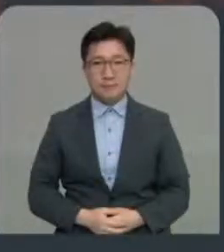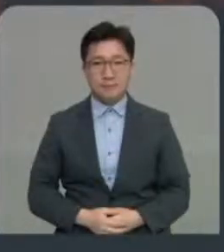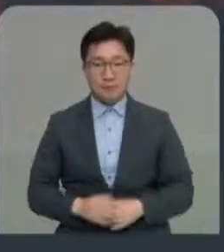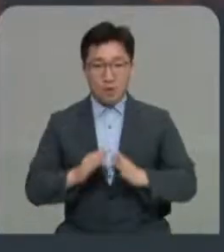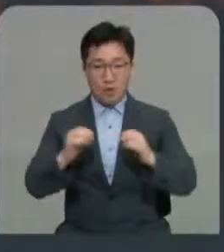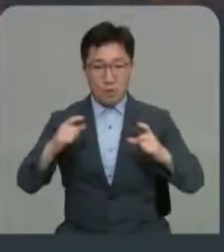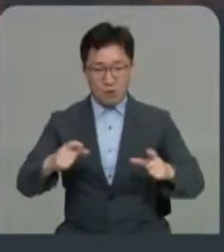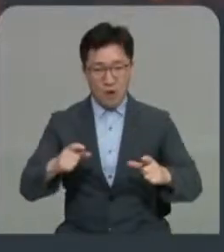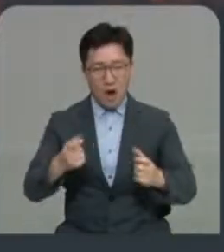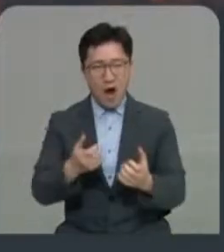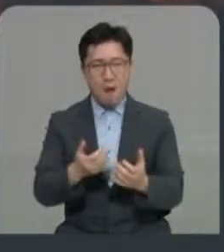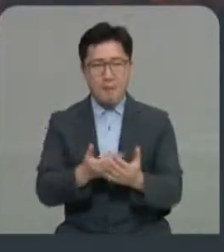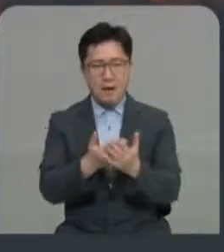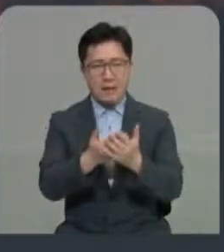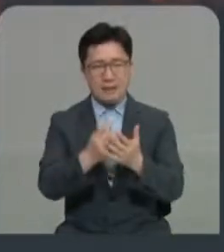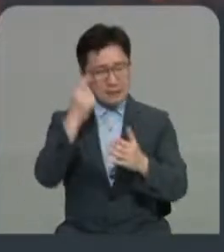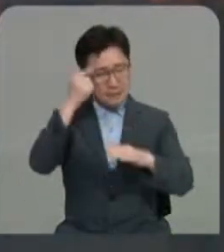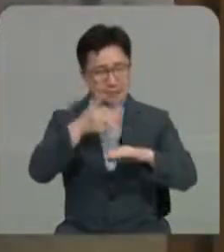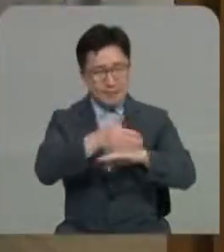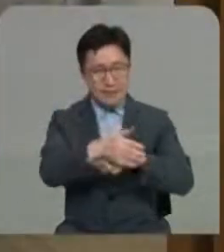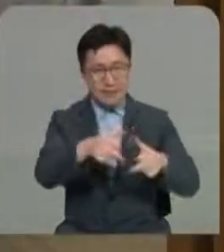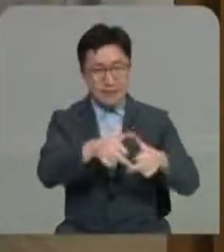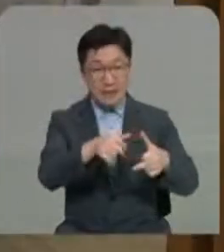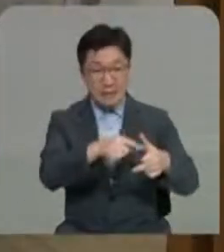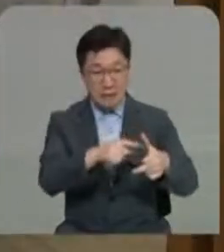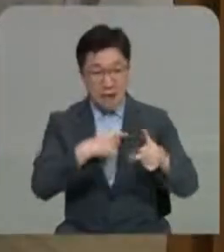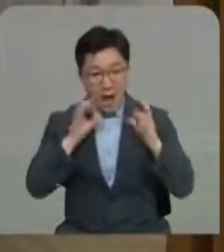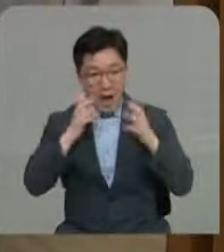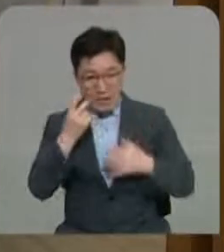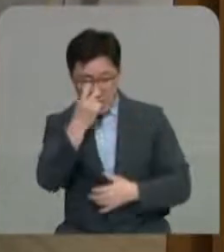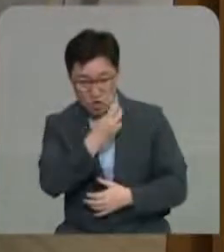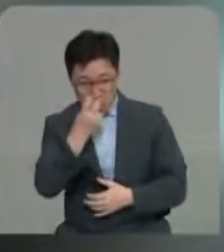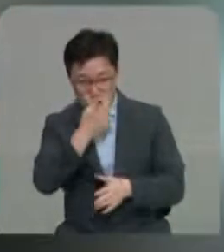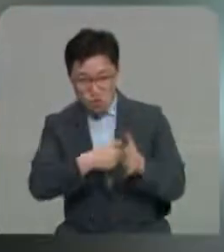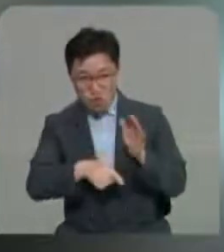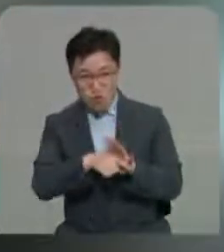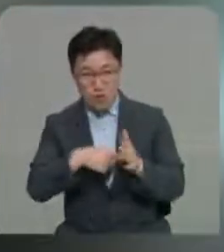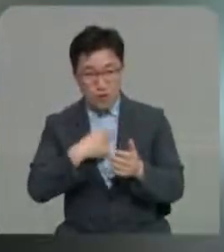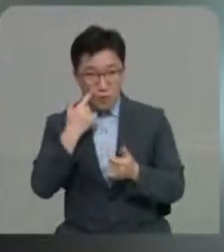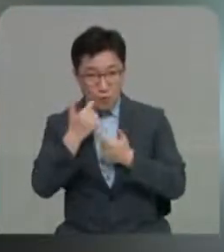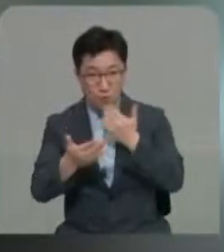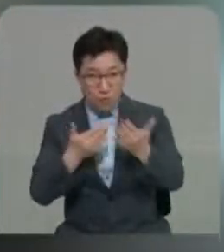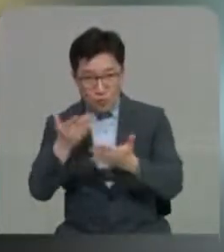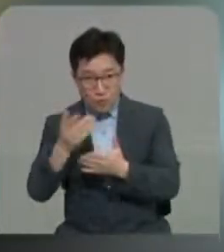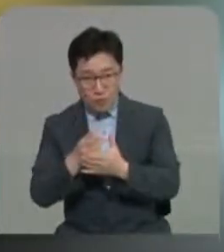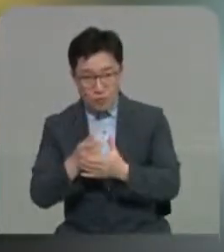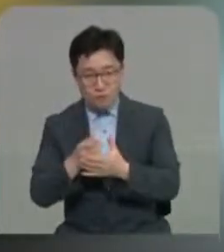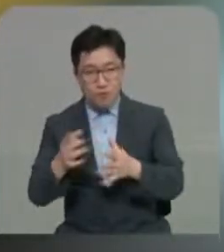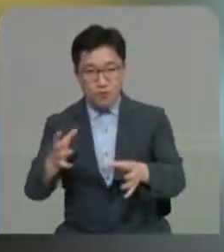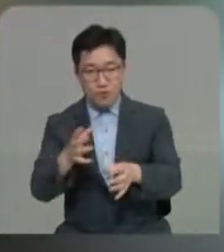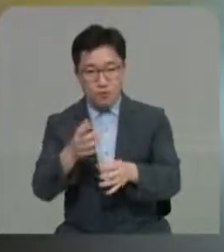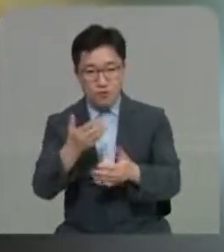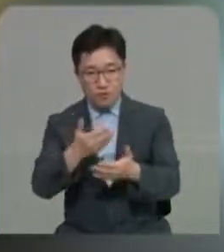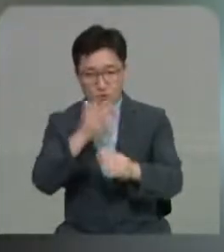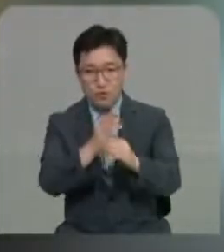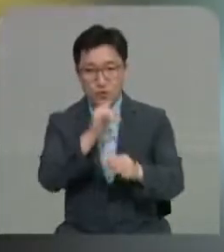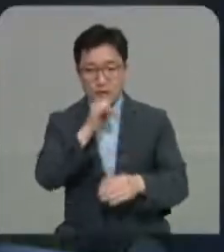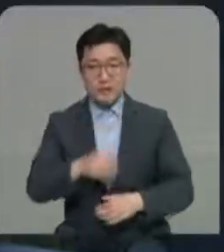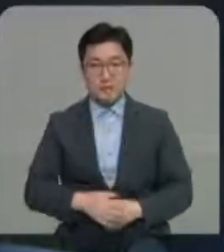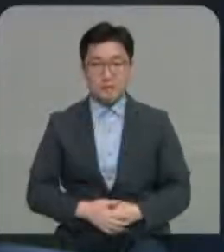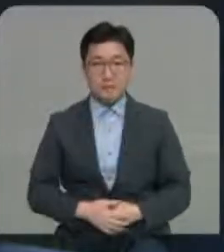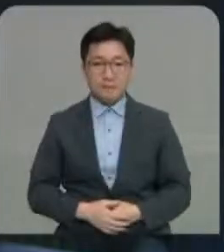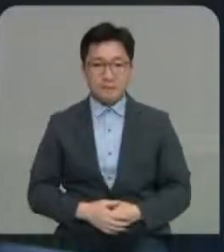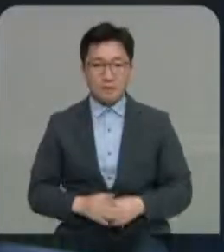전국적 발달장애인 부모의 자녀 돌봄 현황을 분석하기 위한 설문조사 가 진행됩니다 전북 장애인